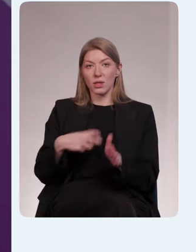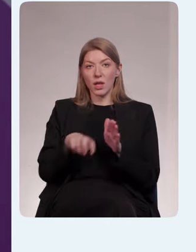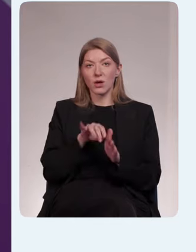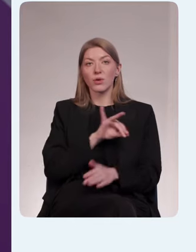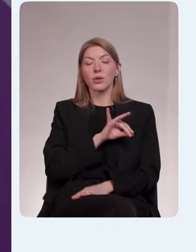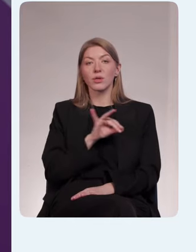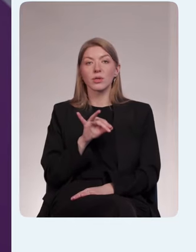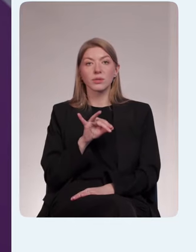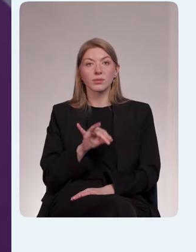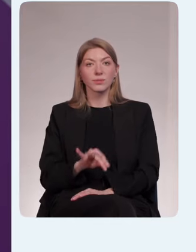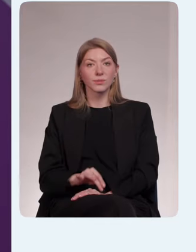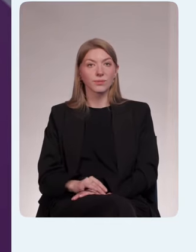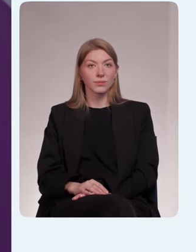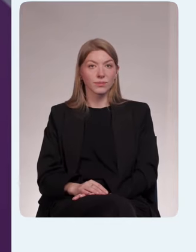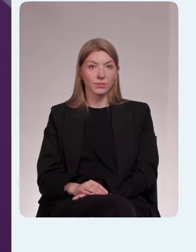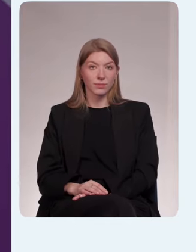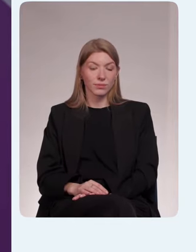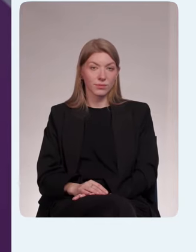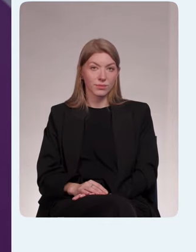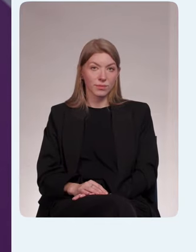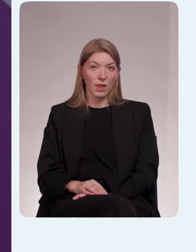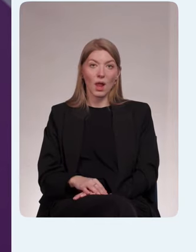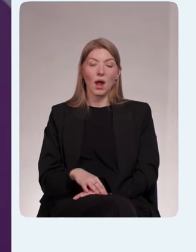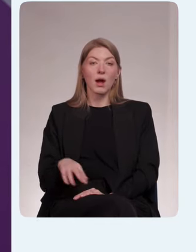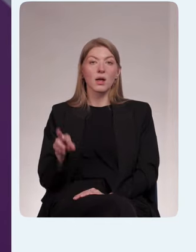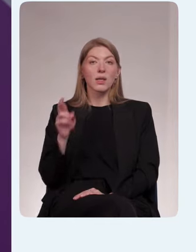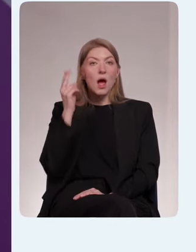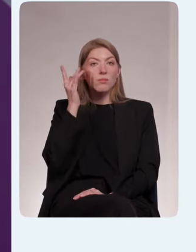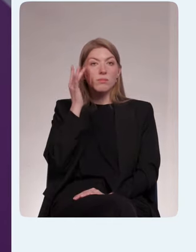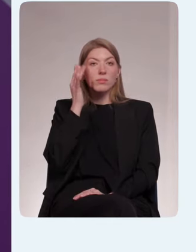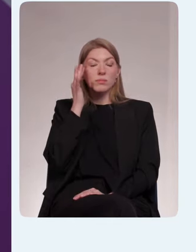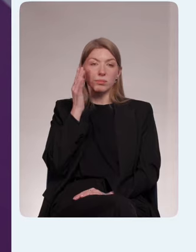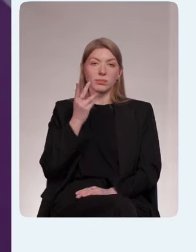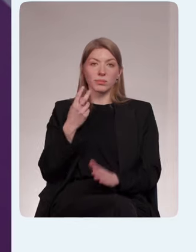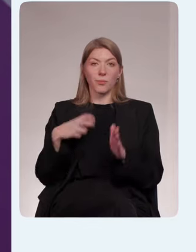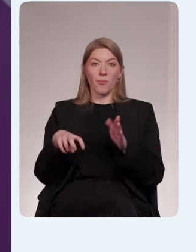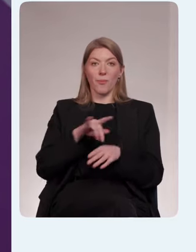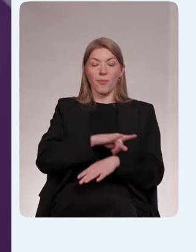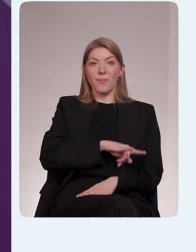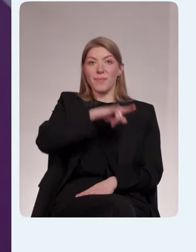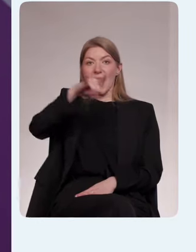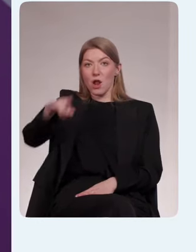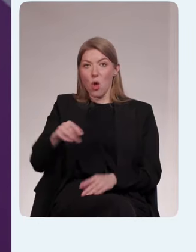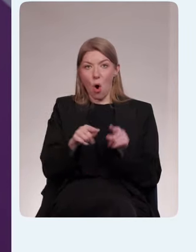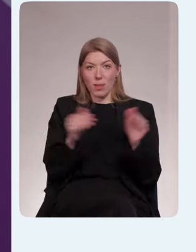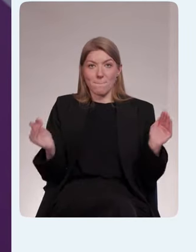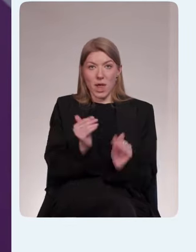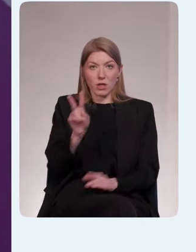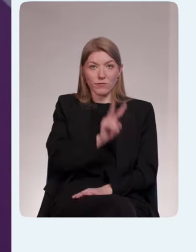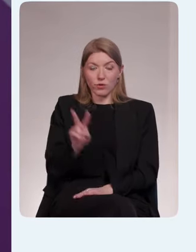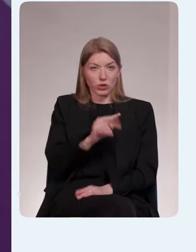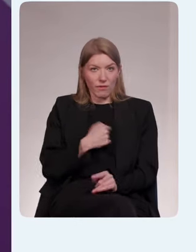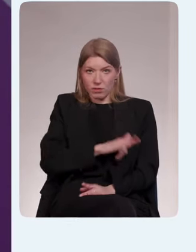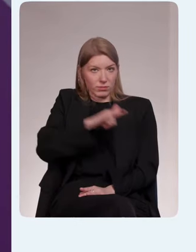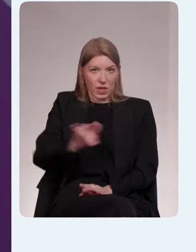слово я и хотела сказать, да. И я не считаю перелетом перелет, который составляет меньше 2 часов. Но это